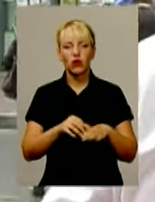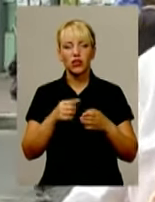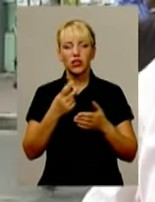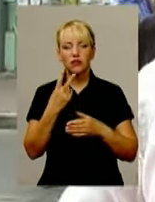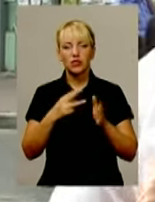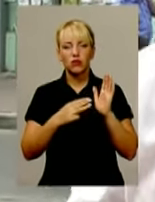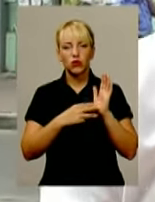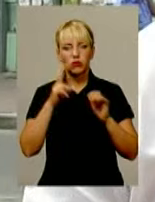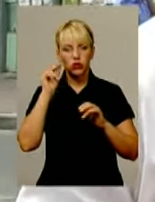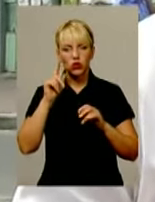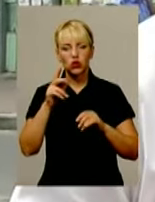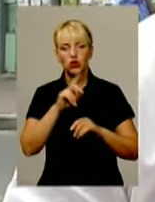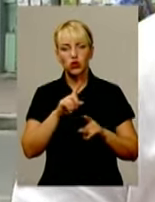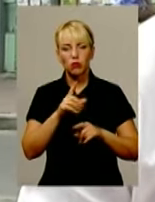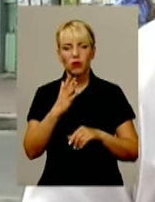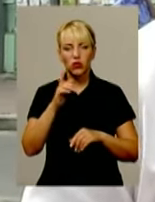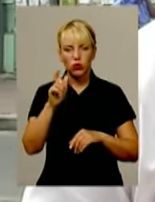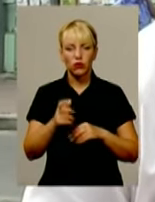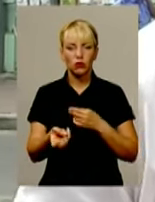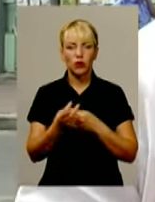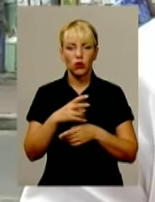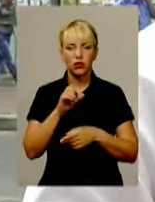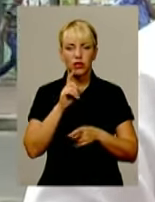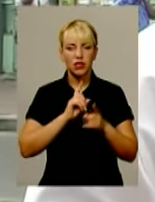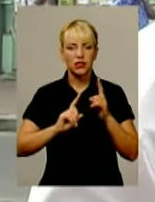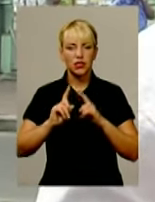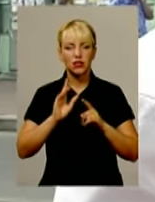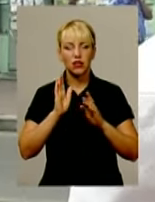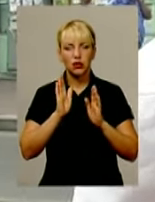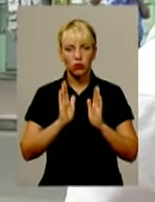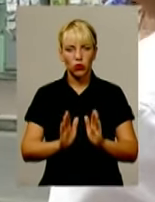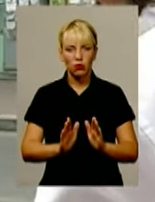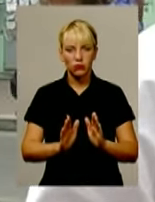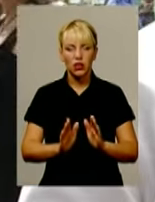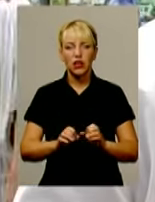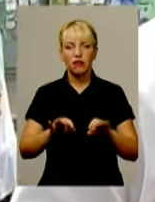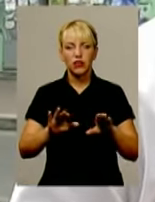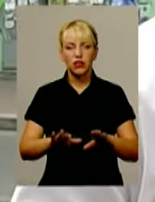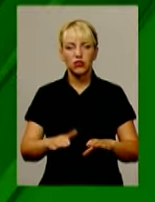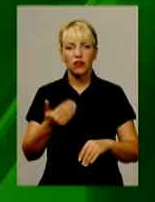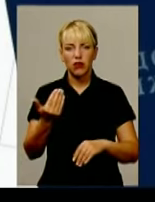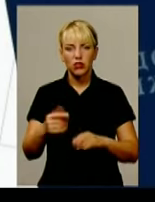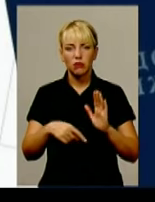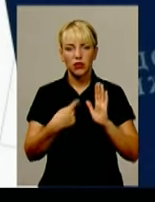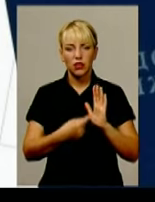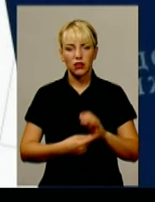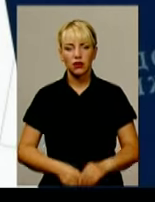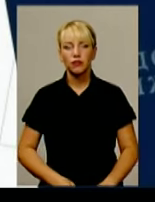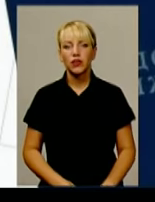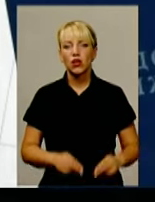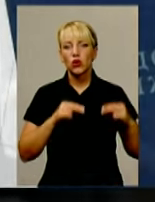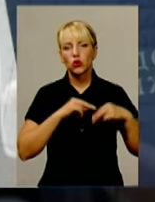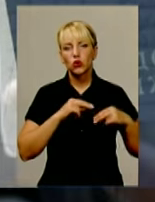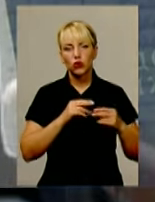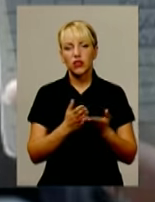число хоча б 5 чоловік приходять на сесію і будемо вирішувати питання. Трудові книжки – на